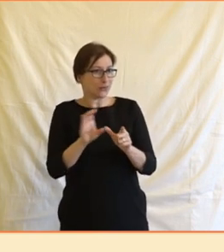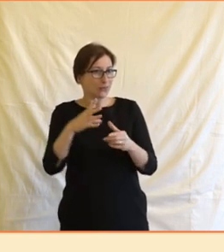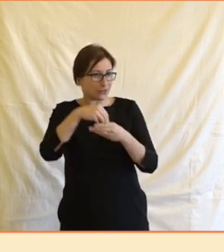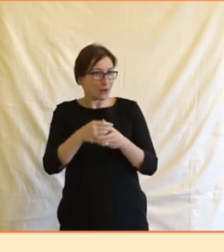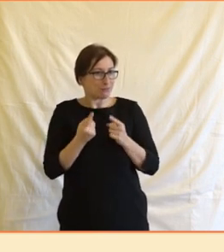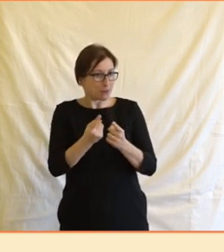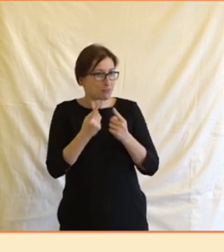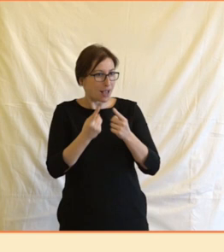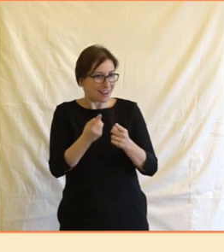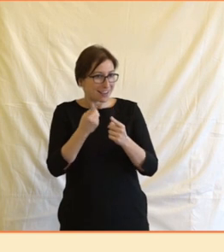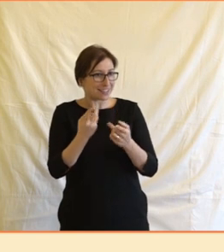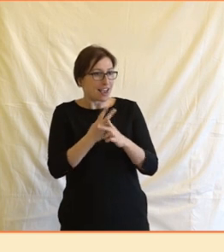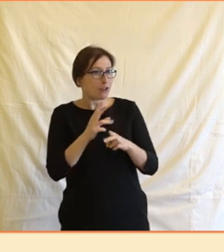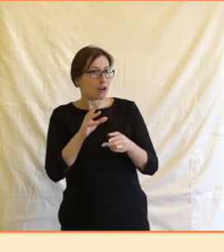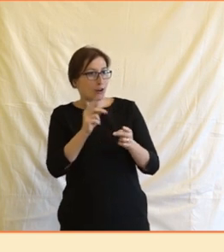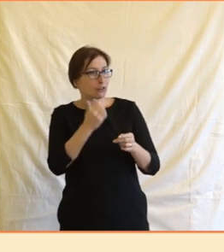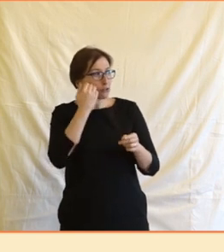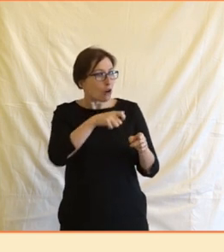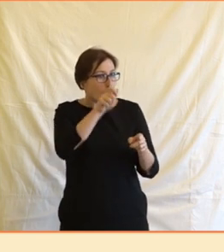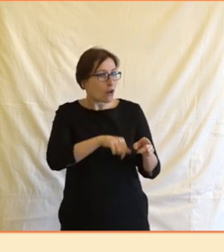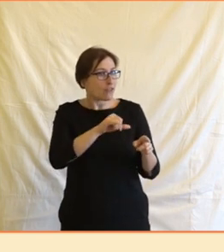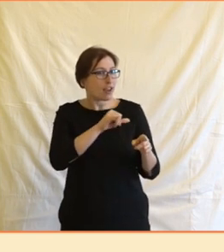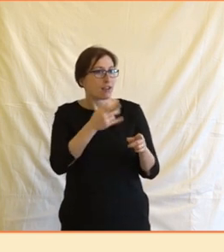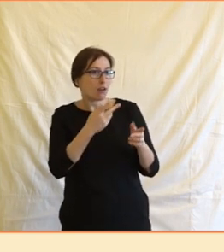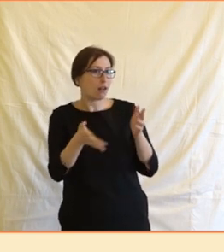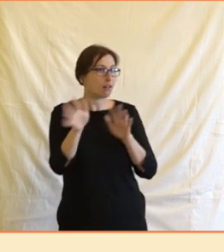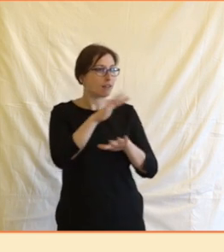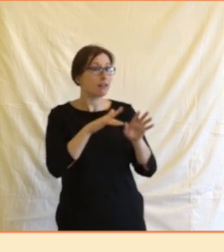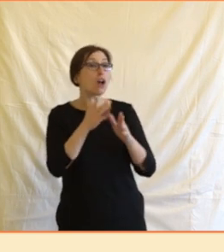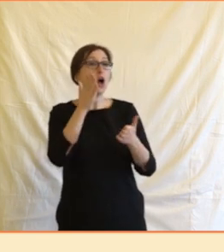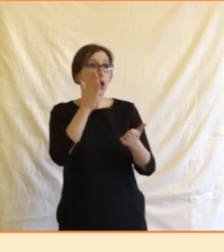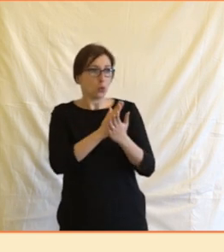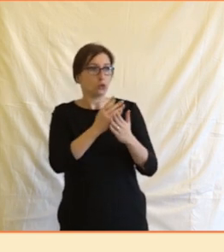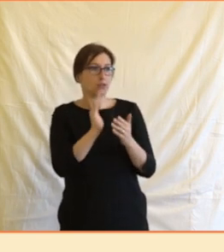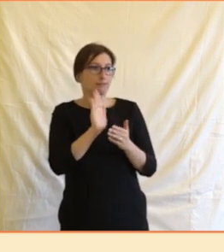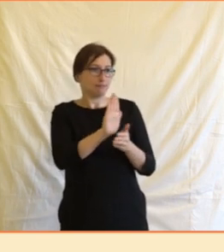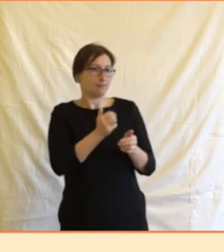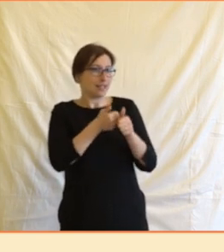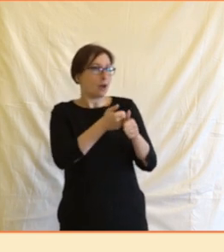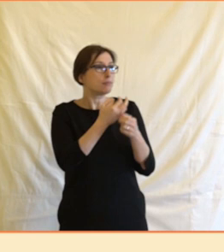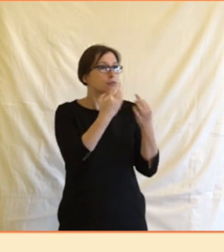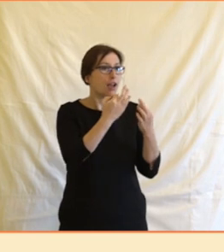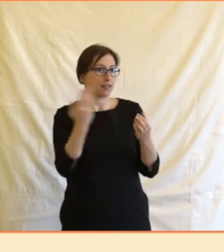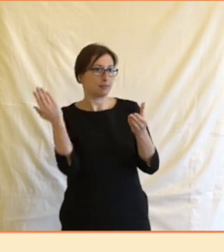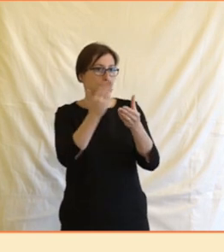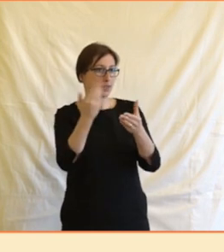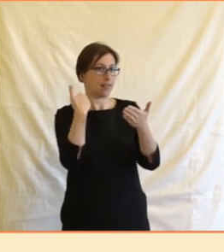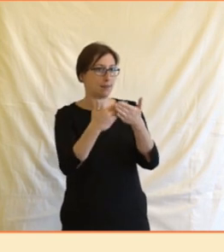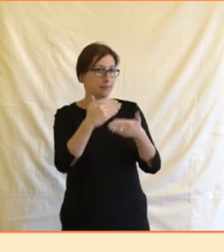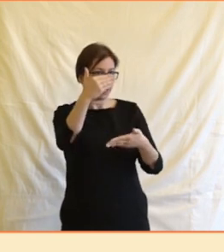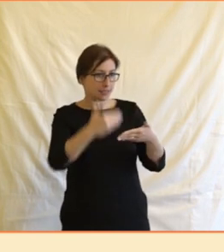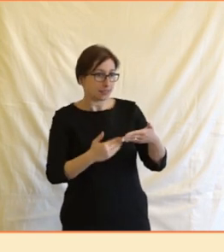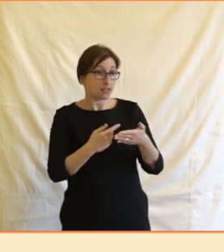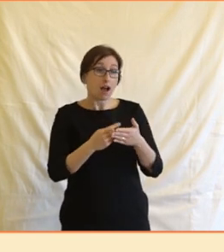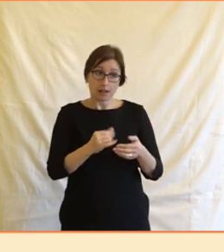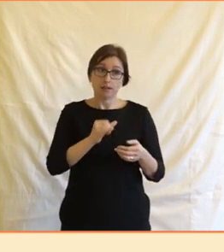zachytit tyto uživatele nebo jaksi je obalamotit a neposkytnout jim tyto informace.